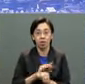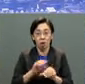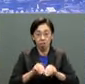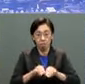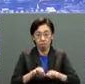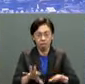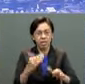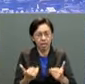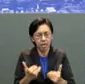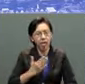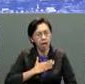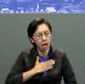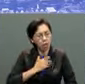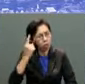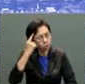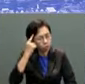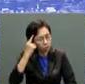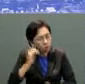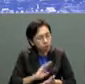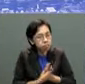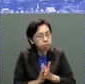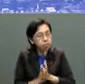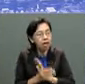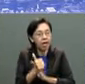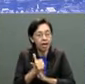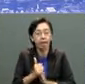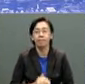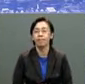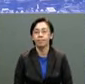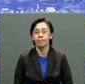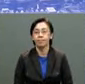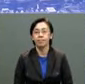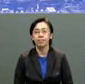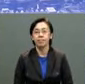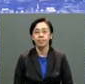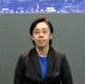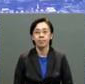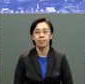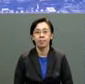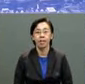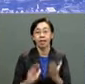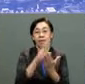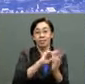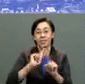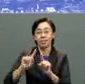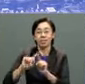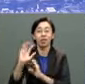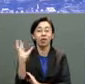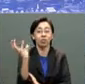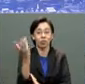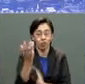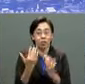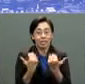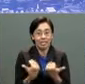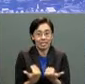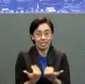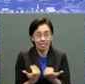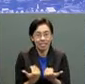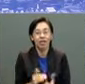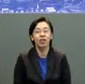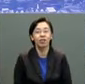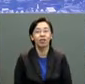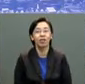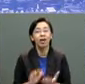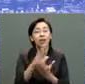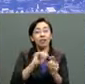คโรนาสายพันธุ์ใหม่นี้ซึ่งก็ยืนยันแล้วนะครับทั่วหลายประเทศทั่วโลกก็ยังไม่ได้ยินย